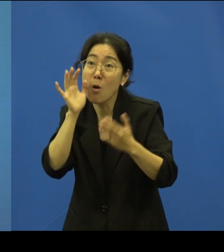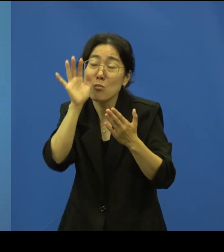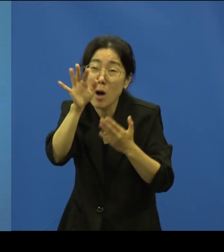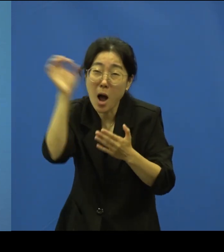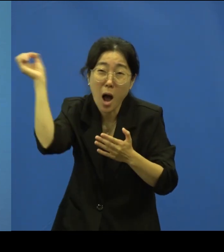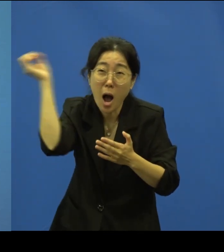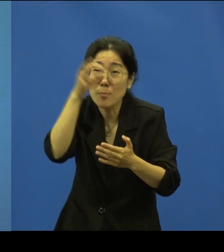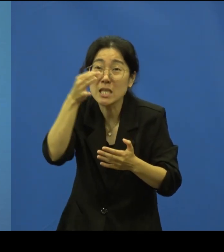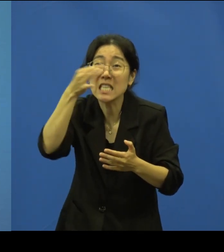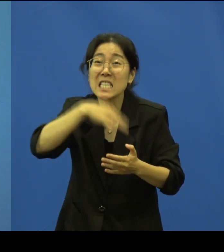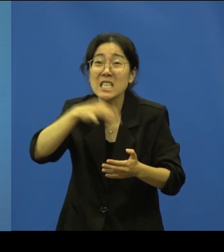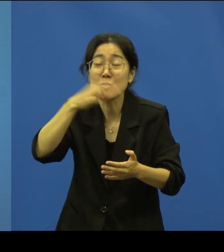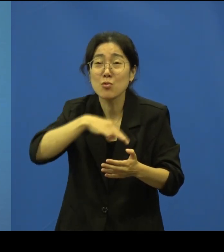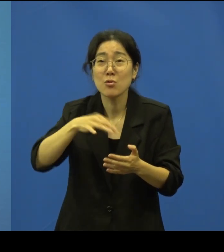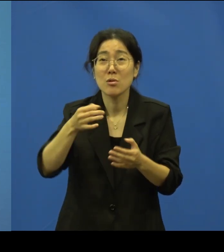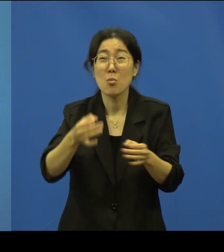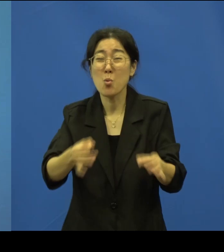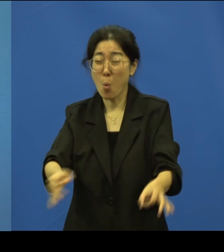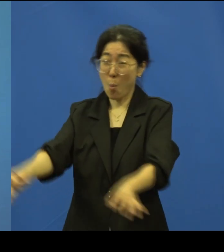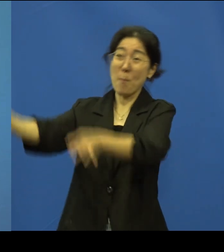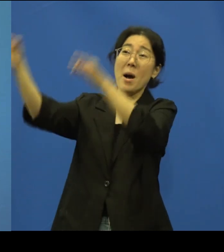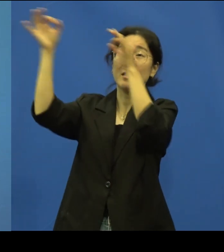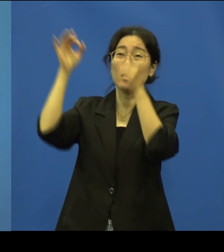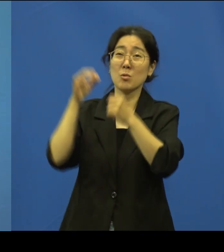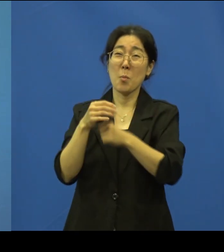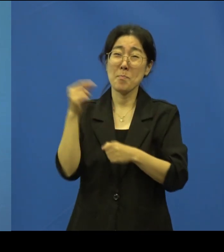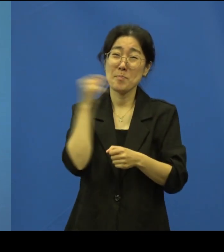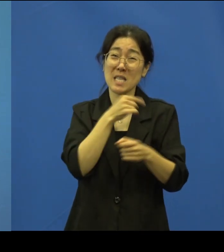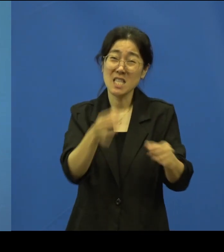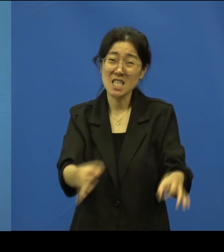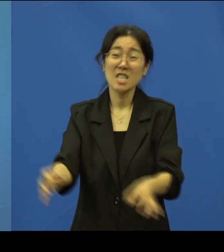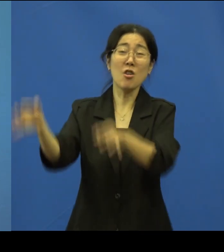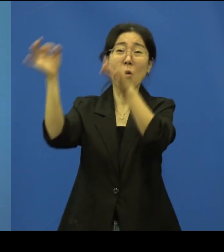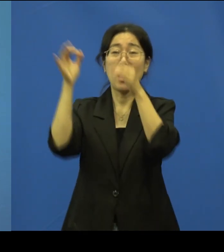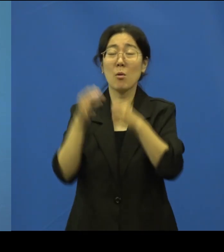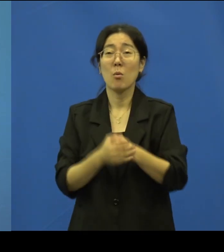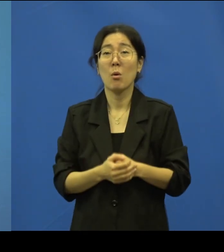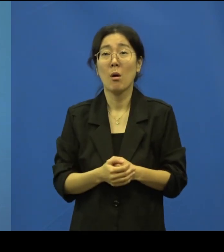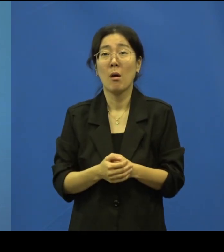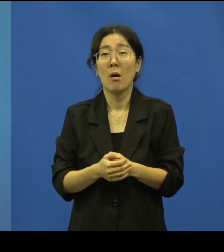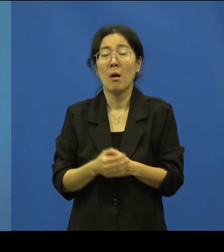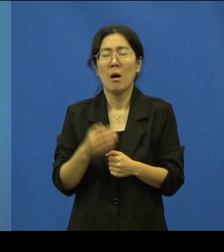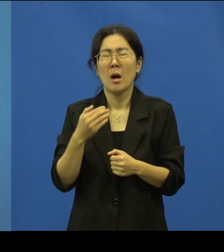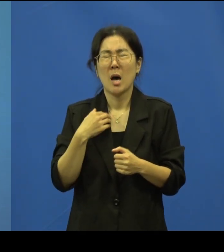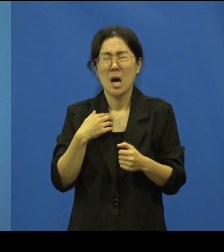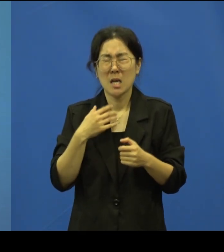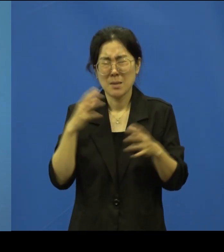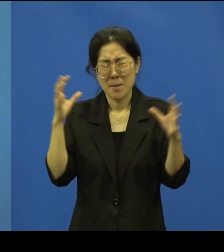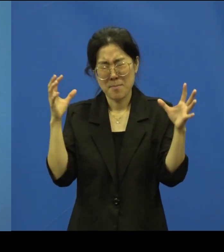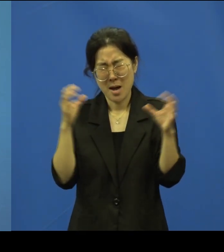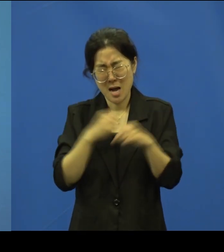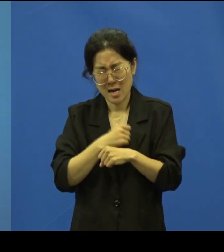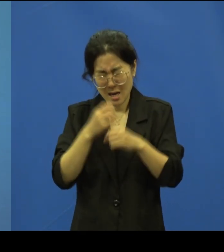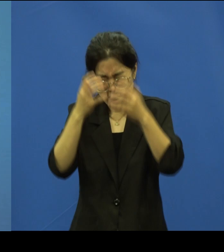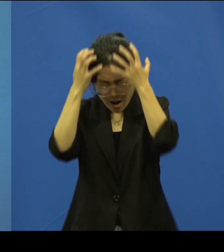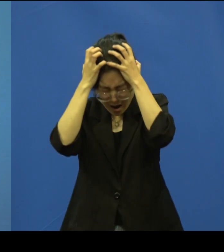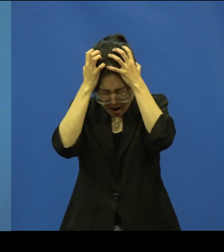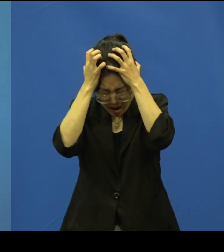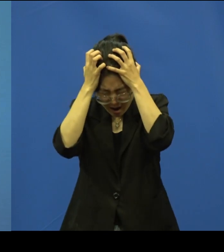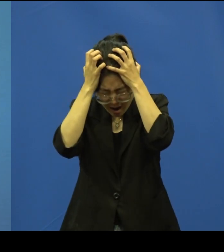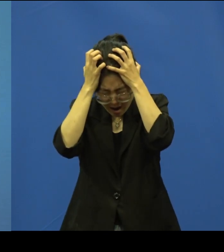정말 물리고 싶었어요. 그리고 막 정말 이러다가 망하는 거 아닌가 막 별